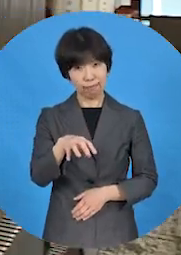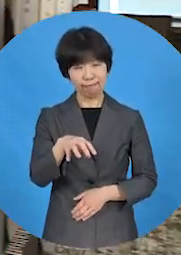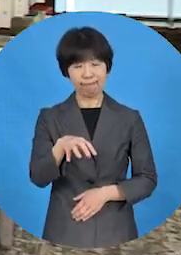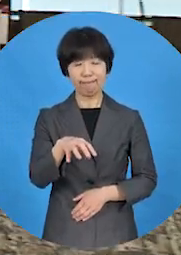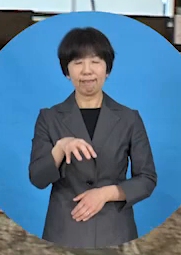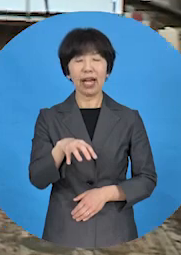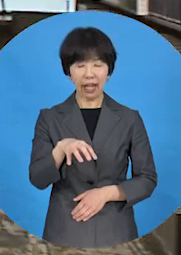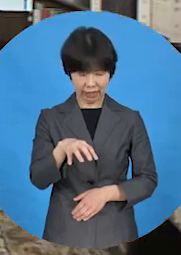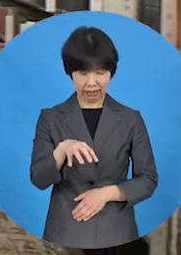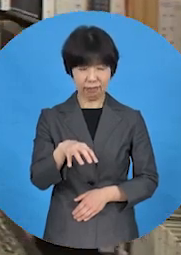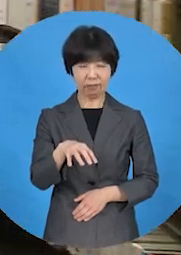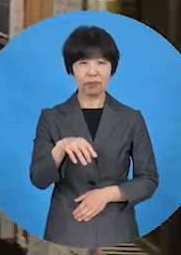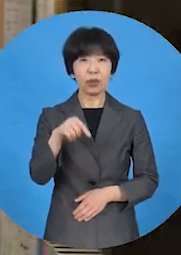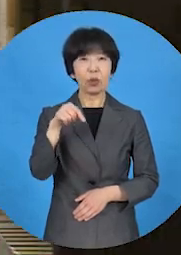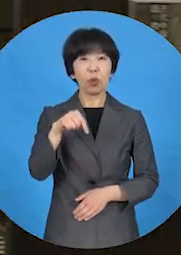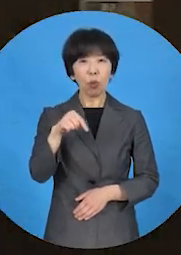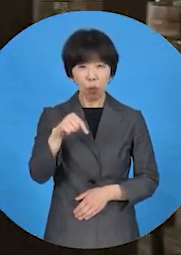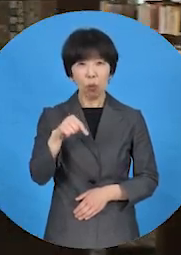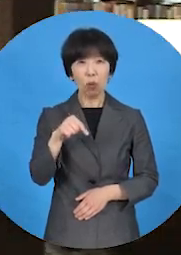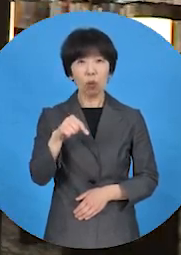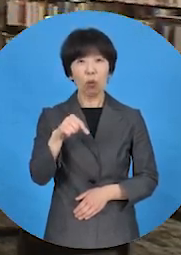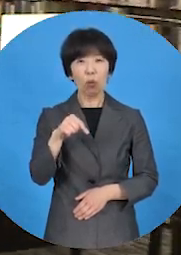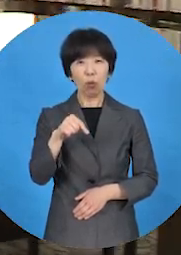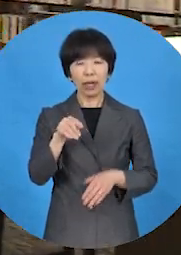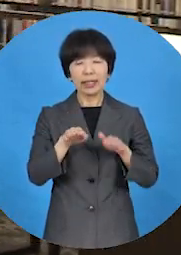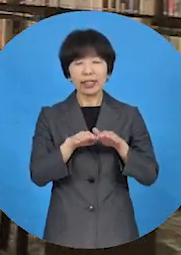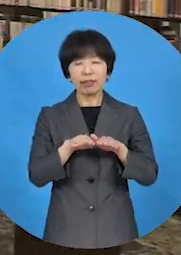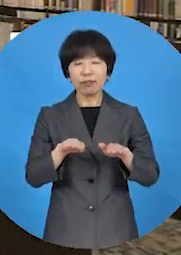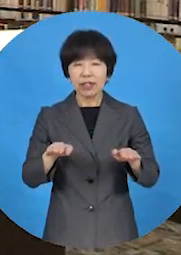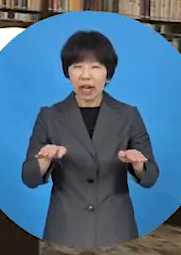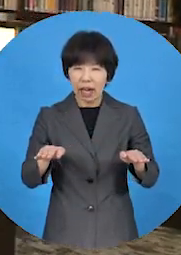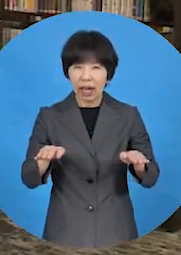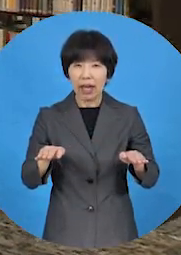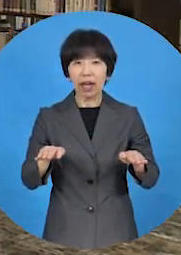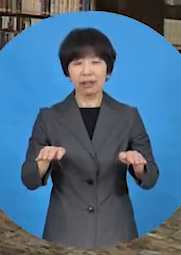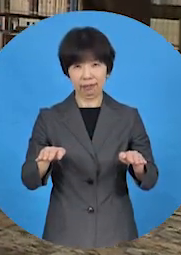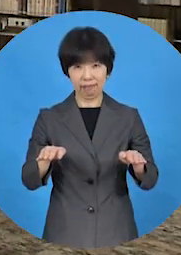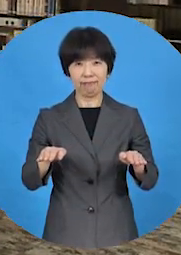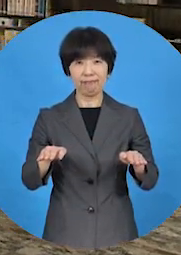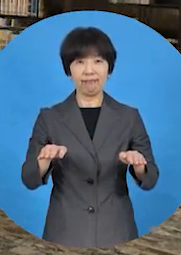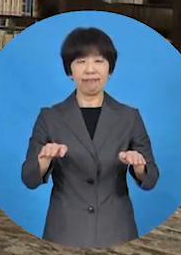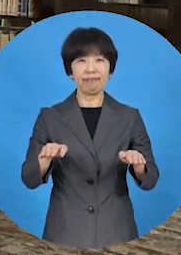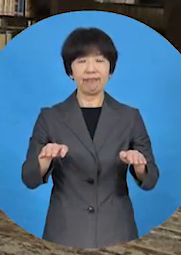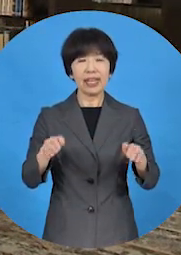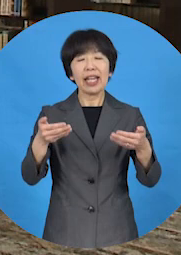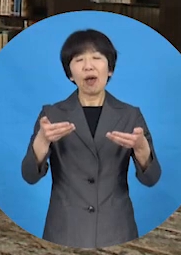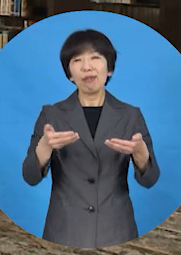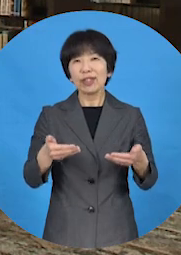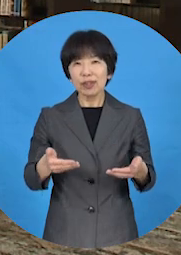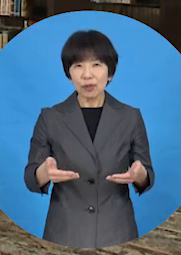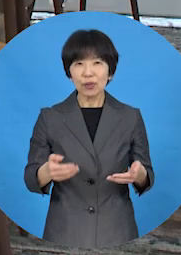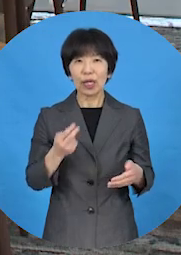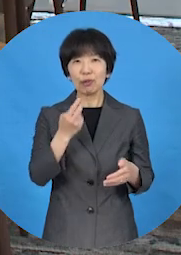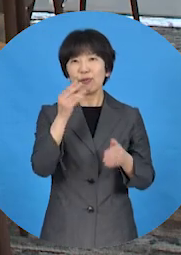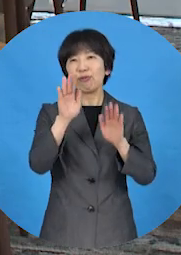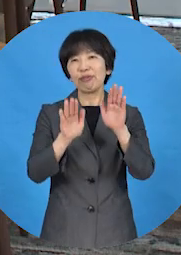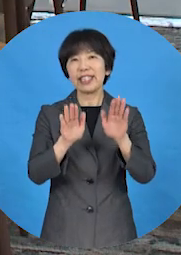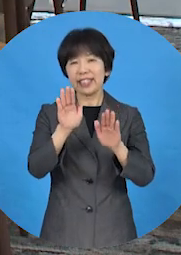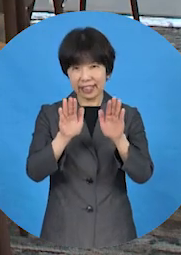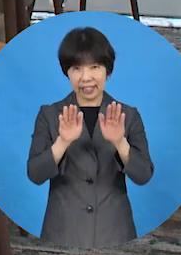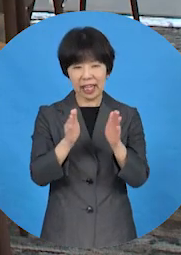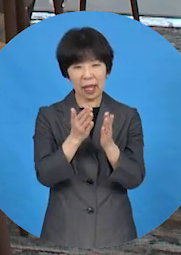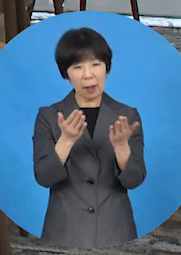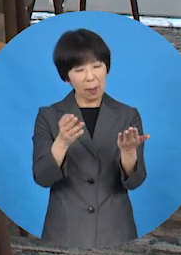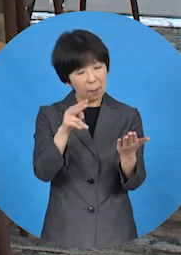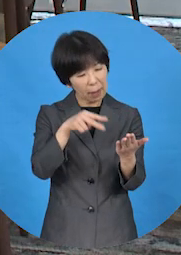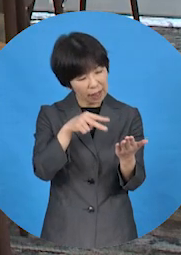ね、3階のフロアは館内で最も静かなフロアになっています。落ち着いた雰囲気の中で勉強